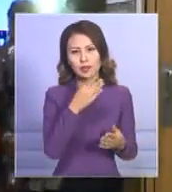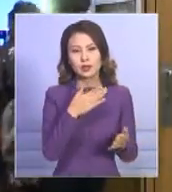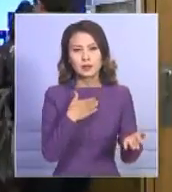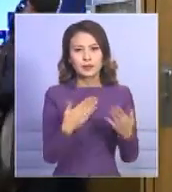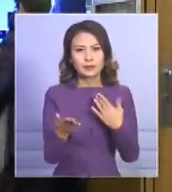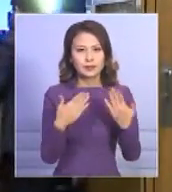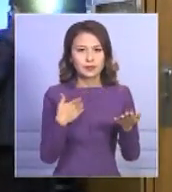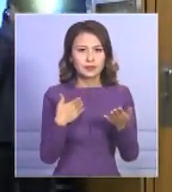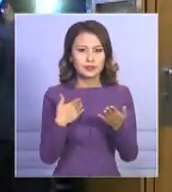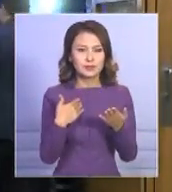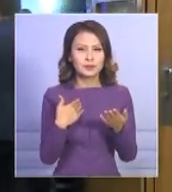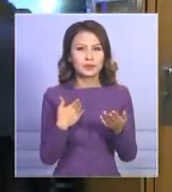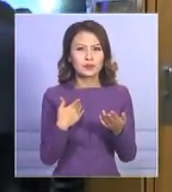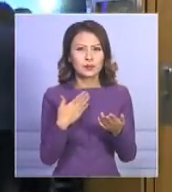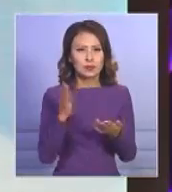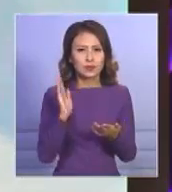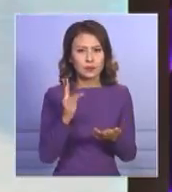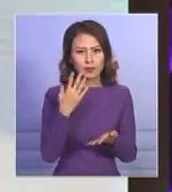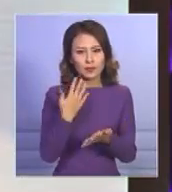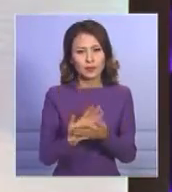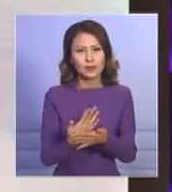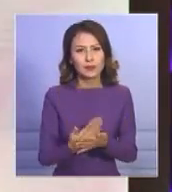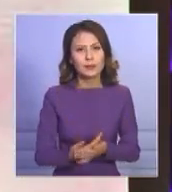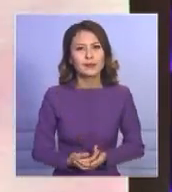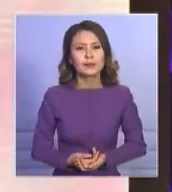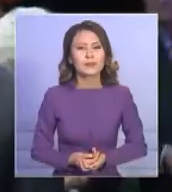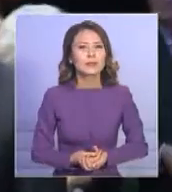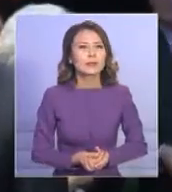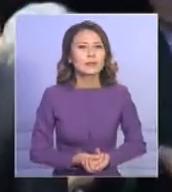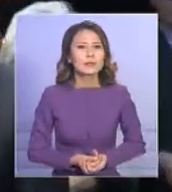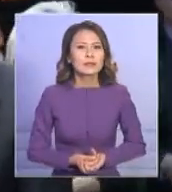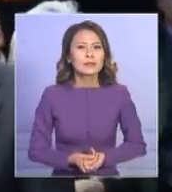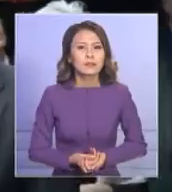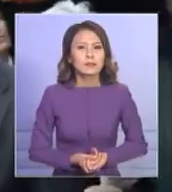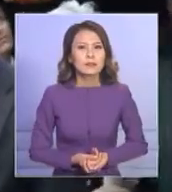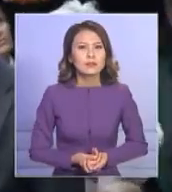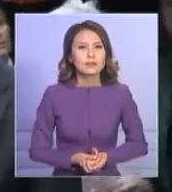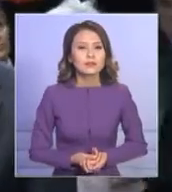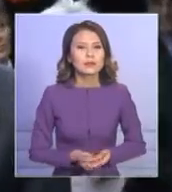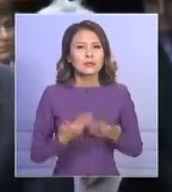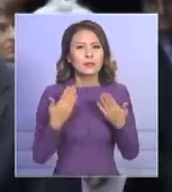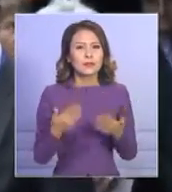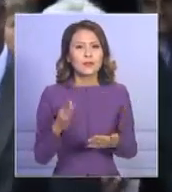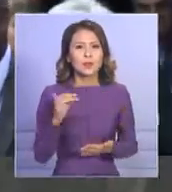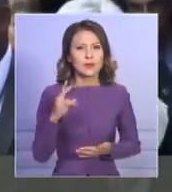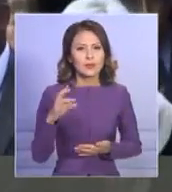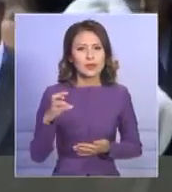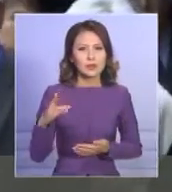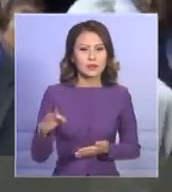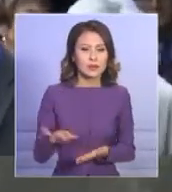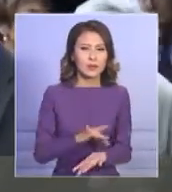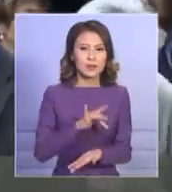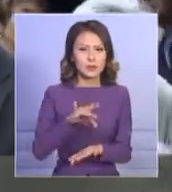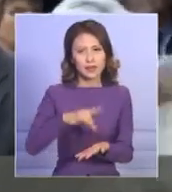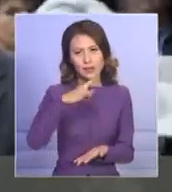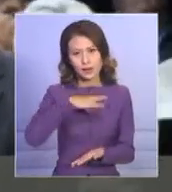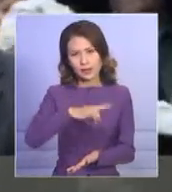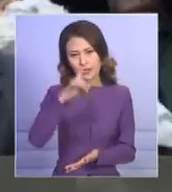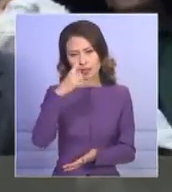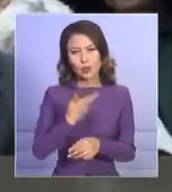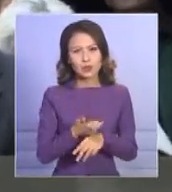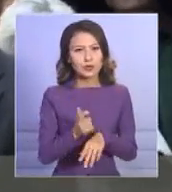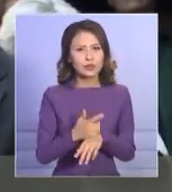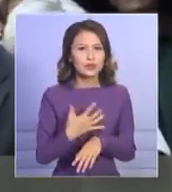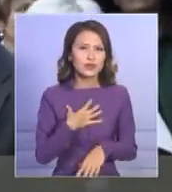мәдениетімізді дүниежүзіге паш етіп жатырмыз. This is magnificent, really is an. Бұл ЮНЕСКО үшінде, Қазақстан үшінде маңызды